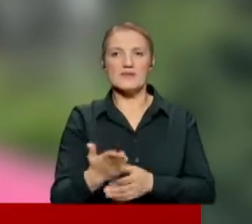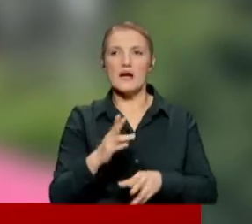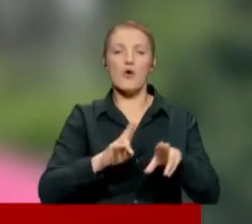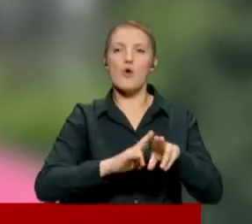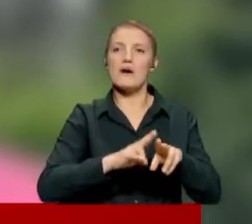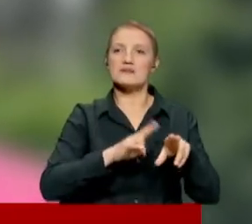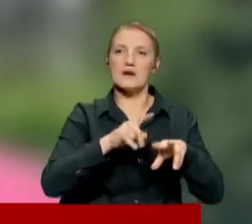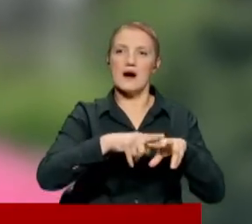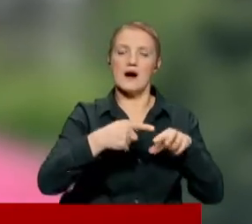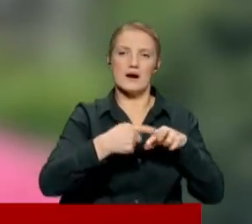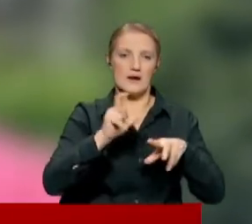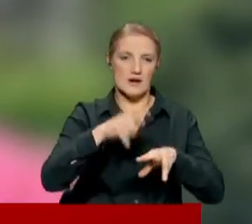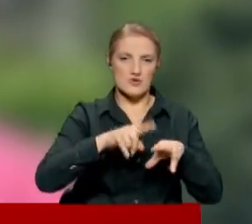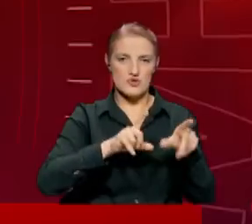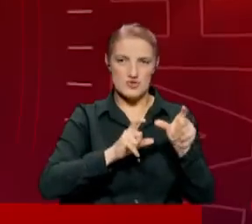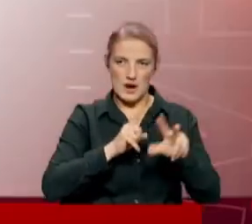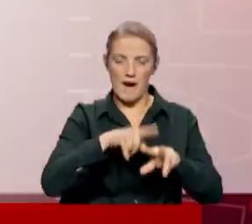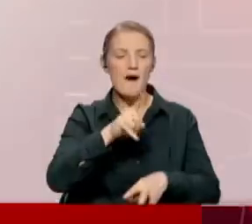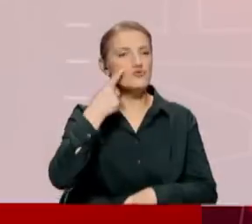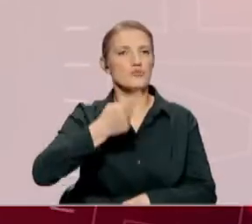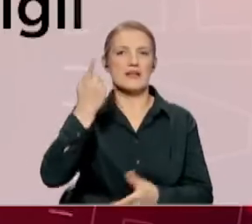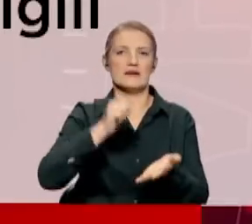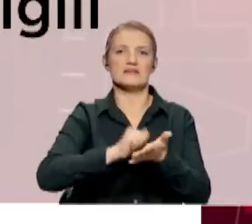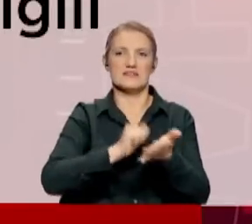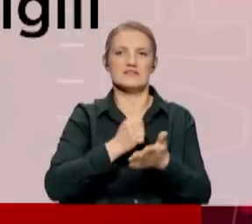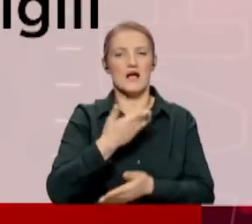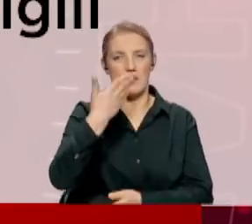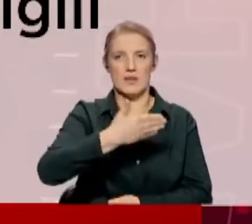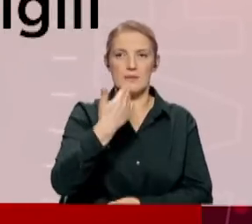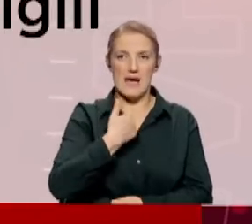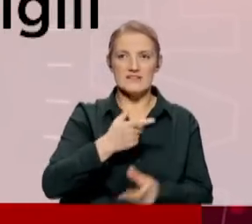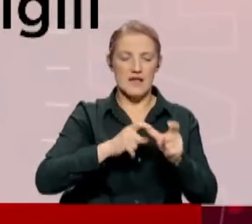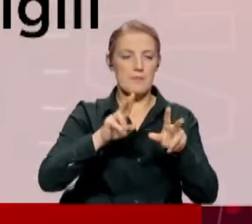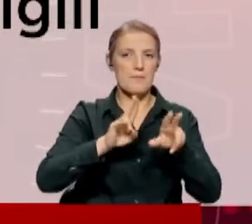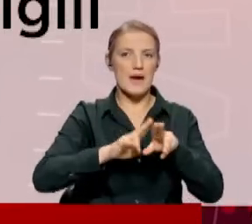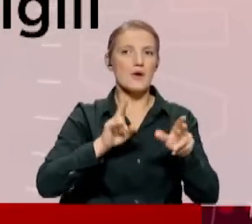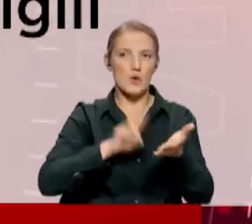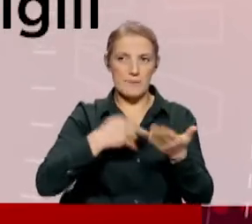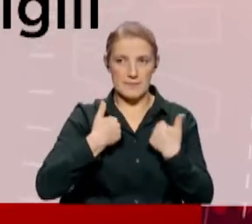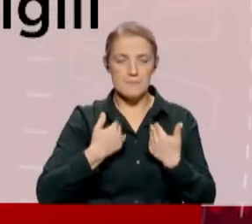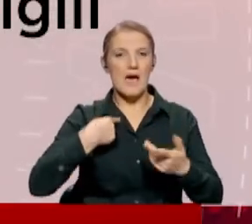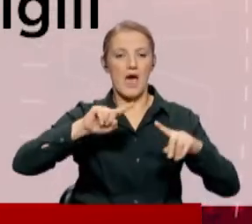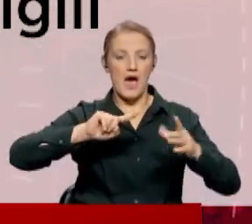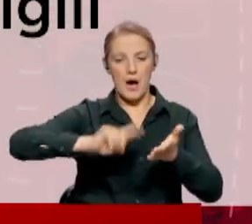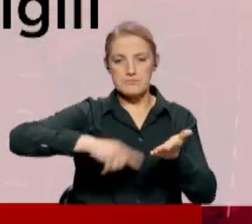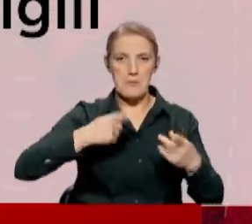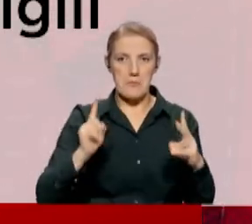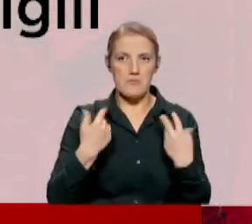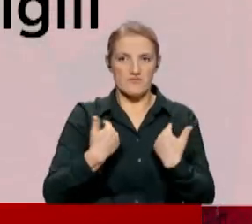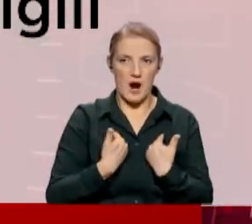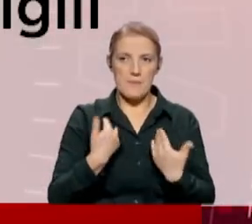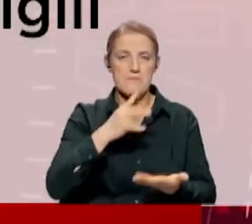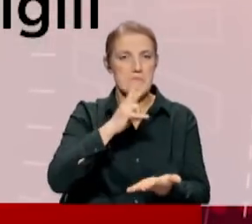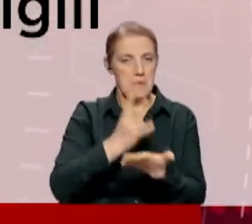Korkmaz Karaca da Cumhuriyet gazetesinden Barış pehlivan'a konuştu Ben SPK da üyemiyim imza yetkim var mı karar merciinde var